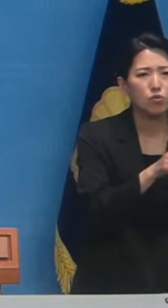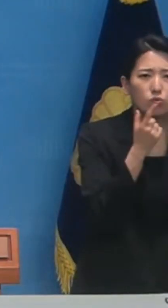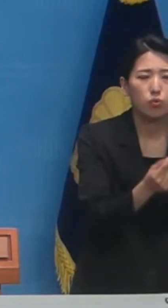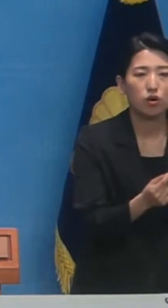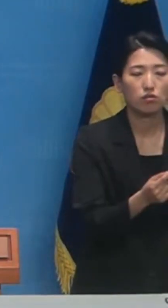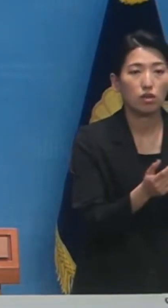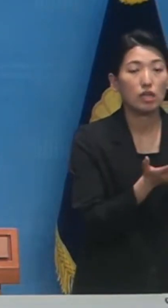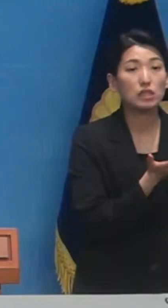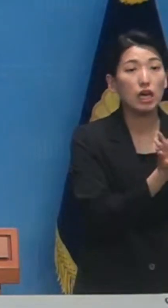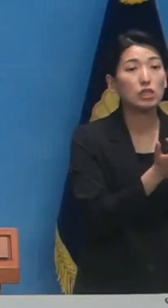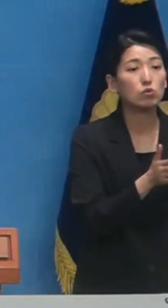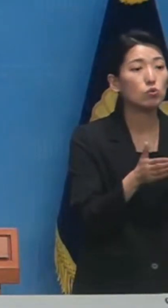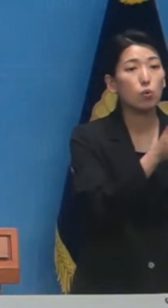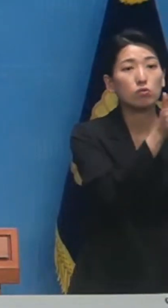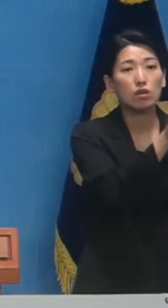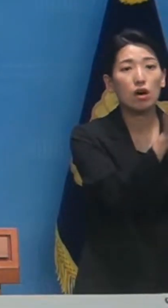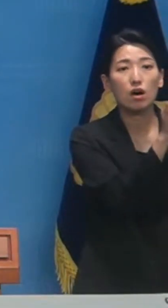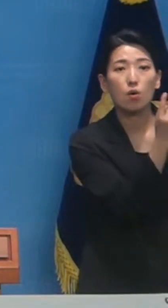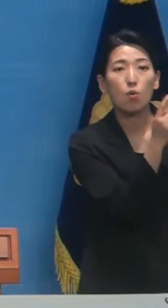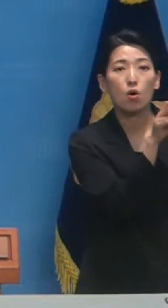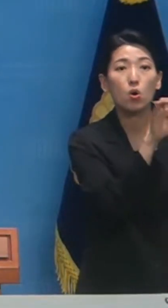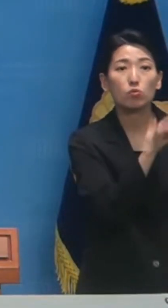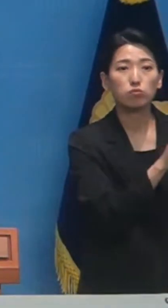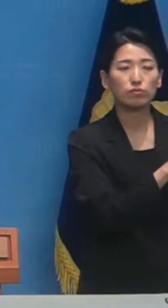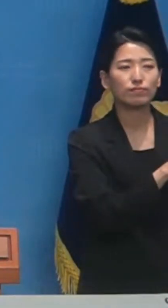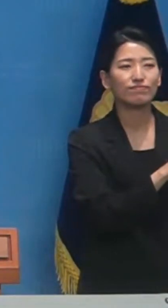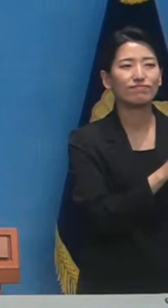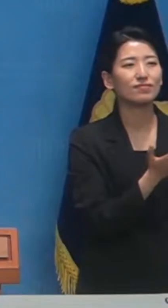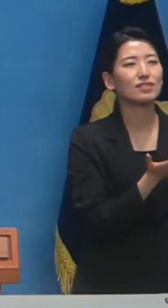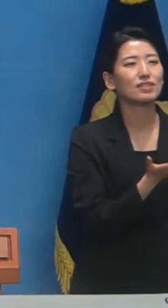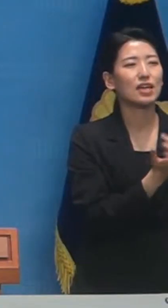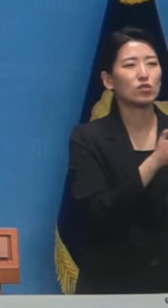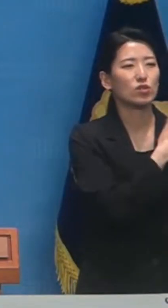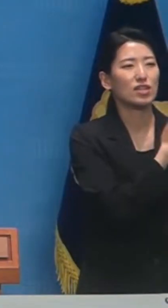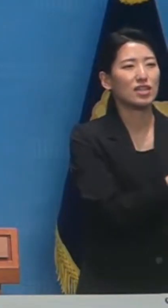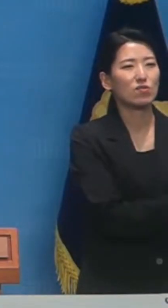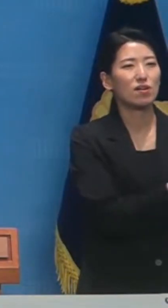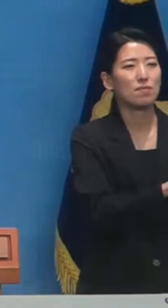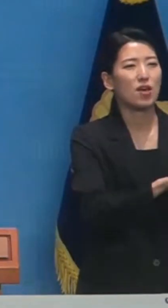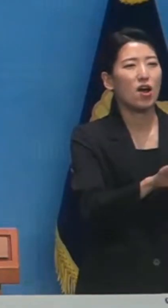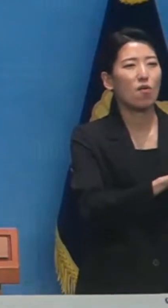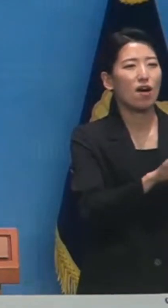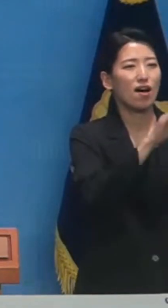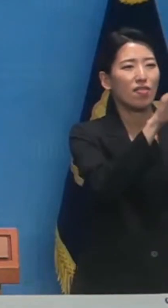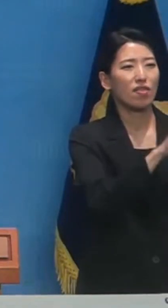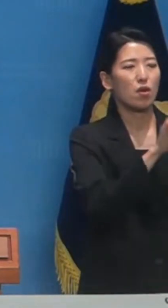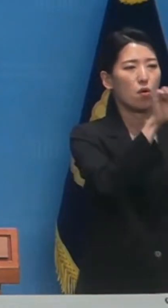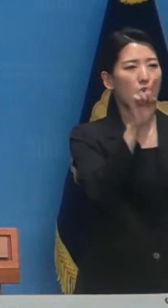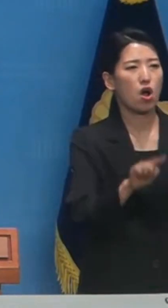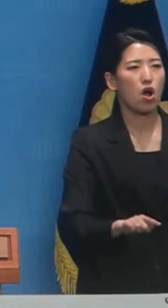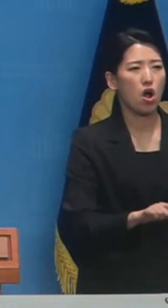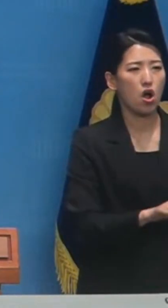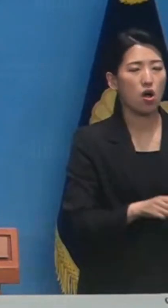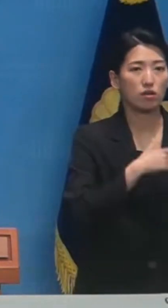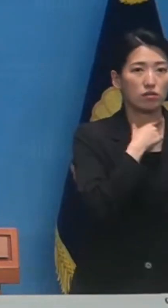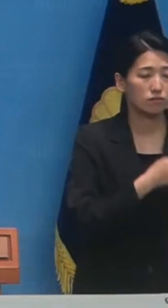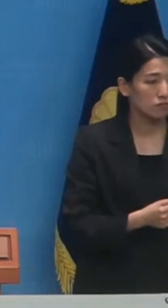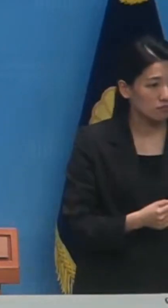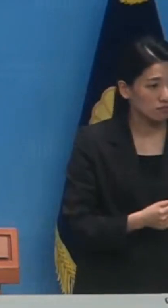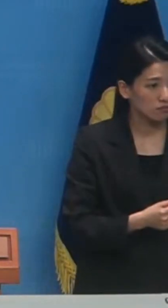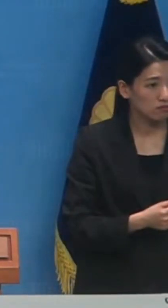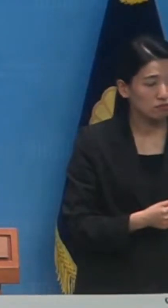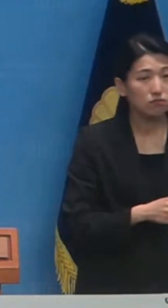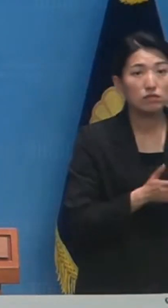오영훈 도지사가 제주평화인권헌장을 제정 중에 있습니다. 제주도의